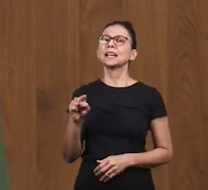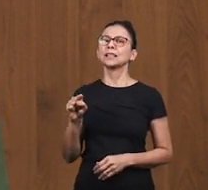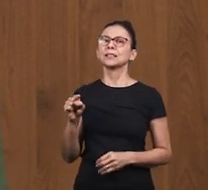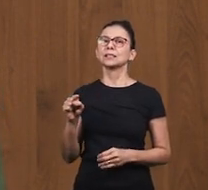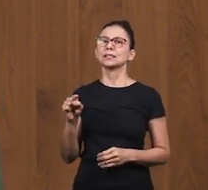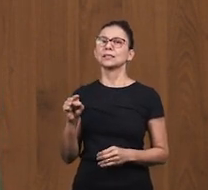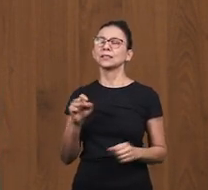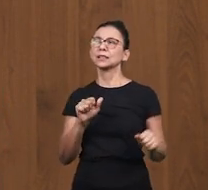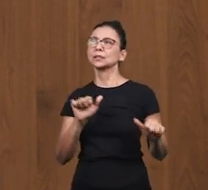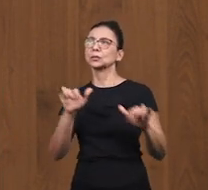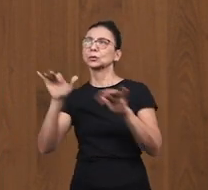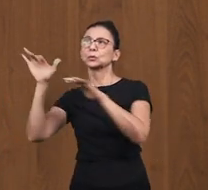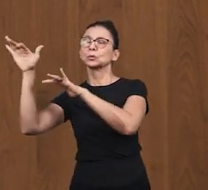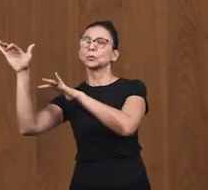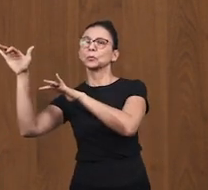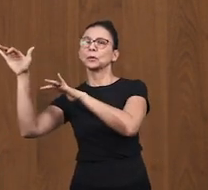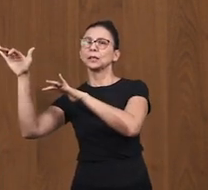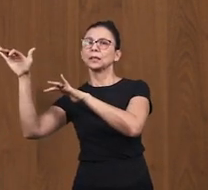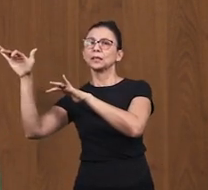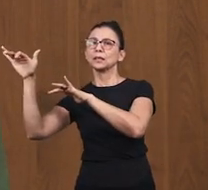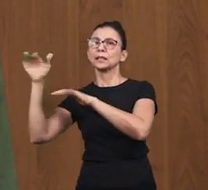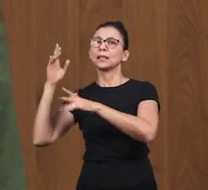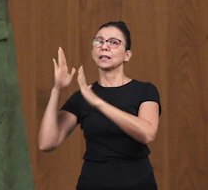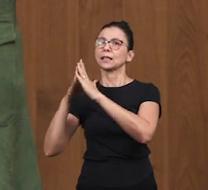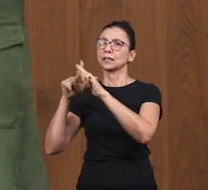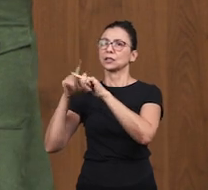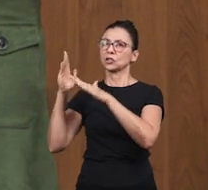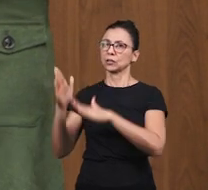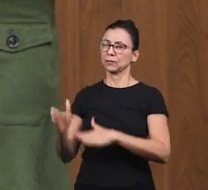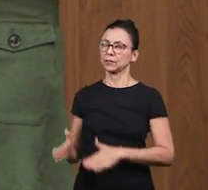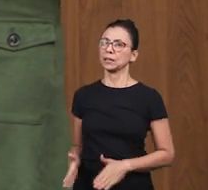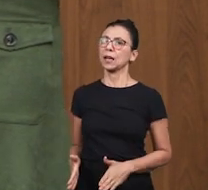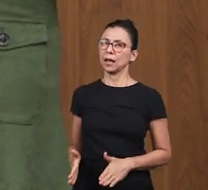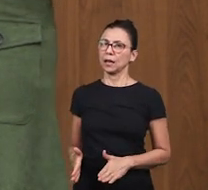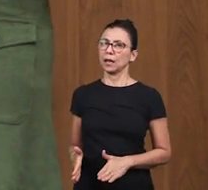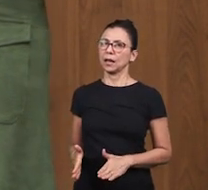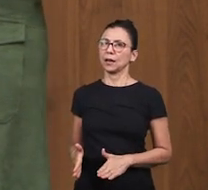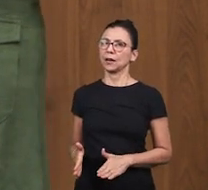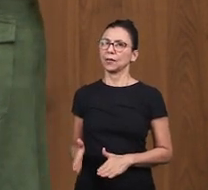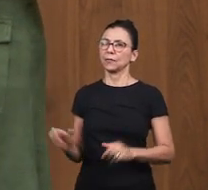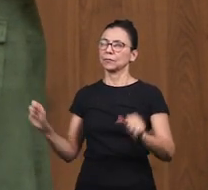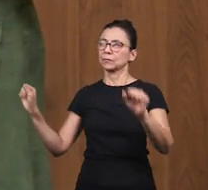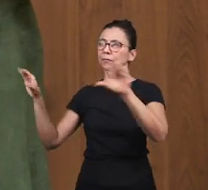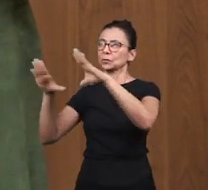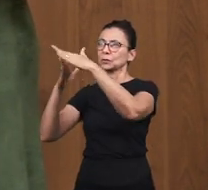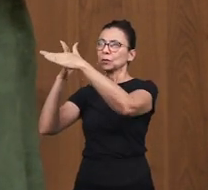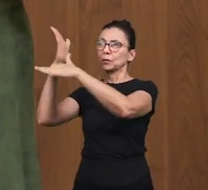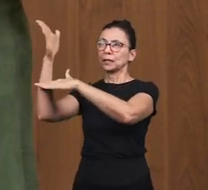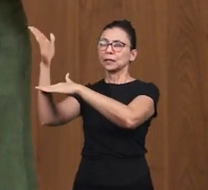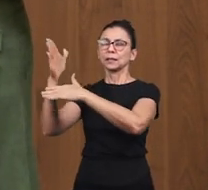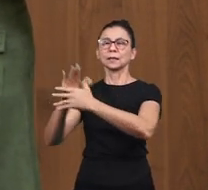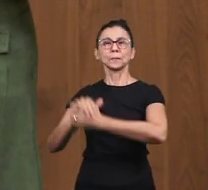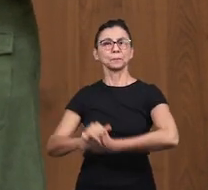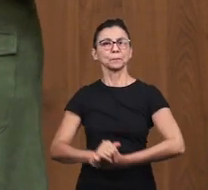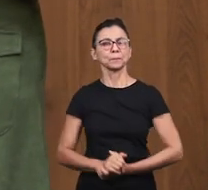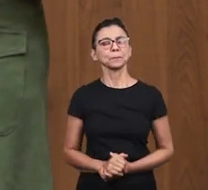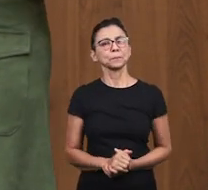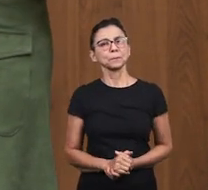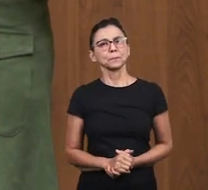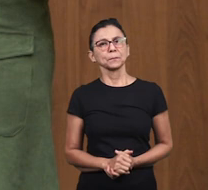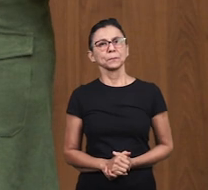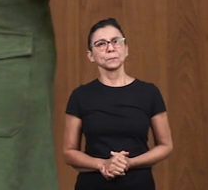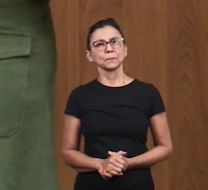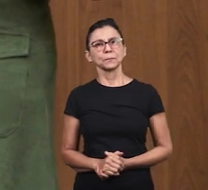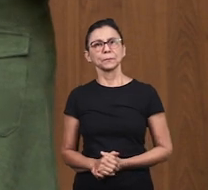Et qui va entrer avec lui? Son église, comme une armée forte, va entrer au ciel. Et nous,